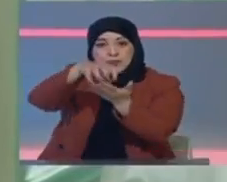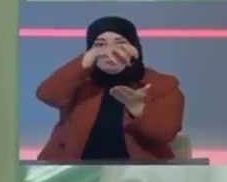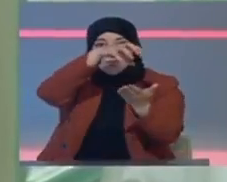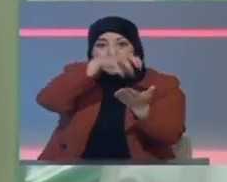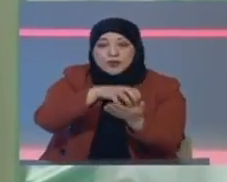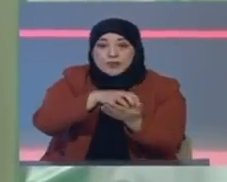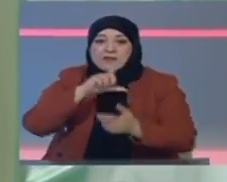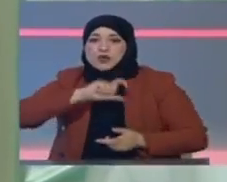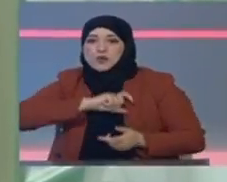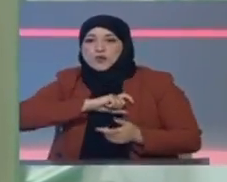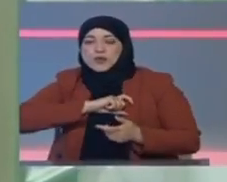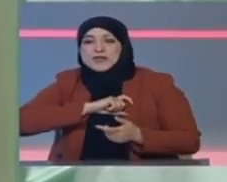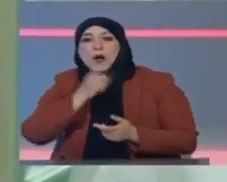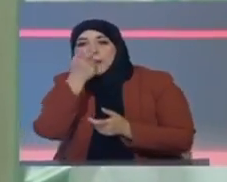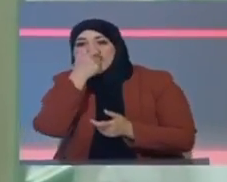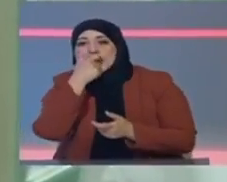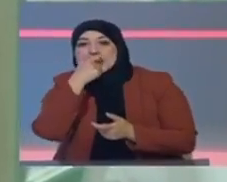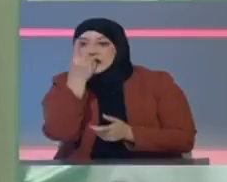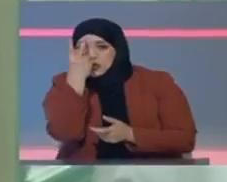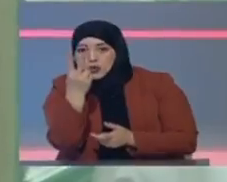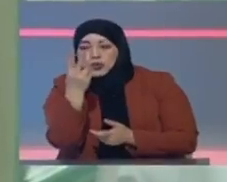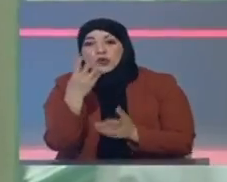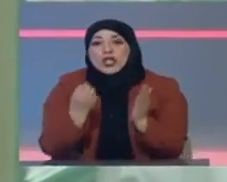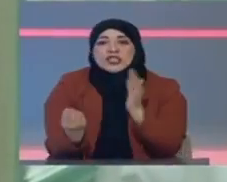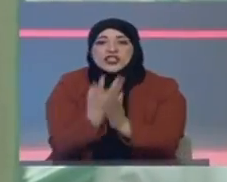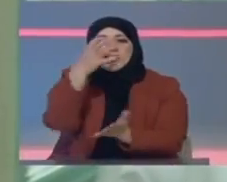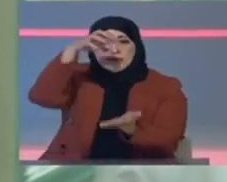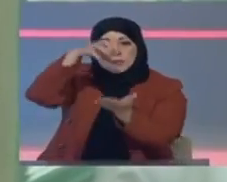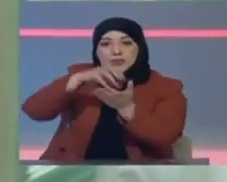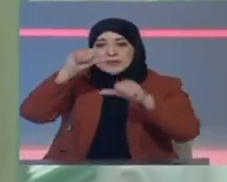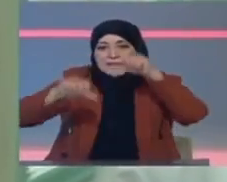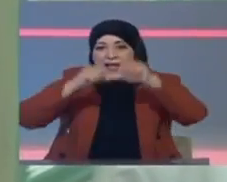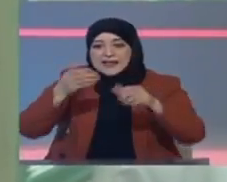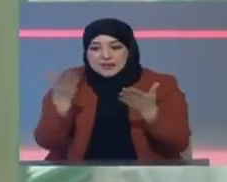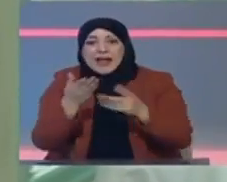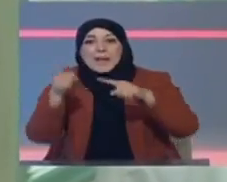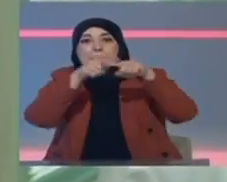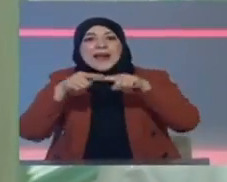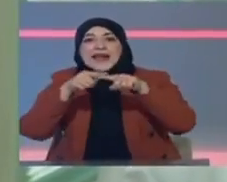بورقيبه بالمنستير معناها تقسيم جديد